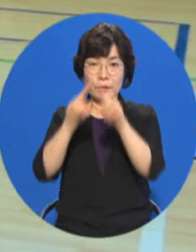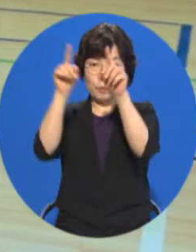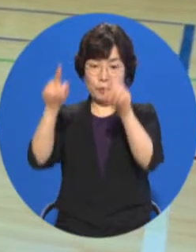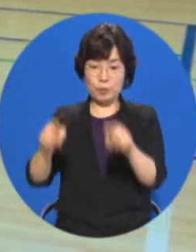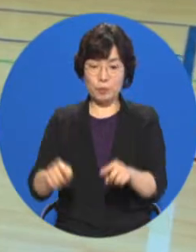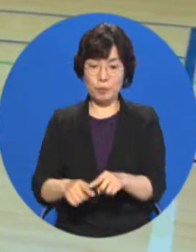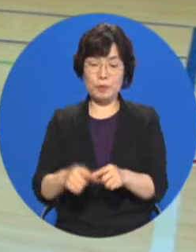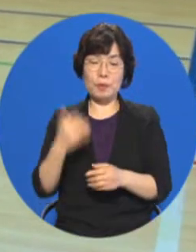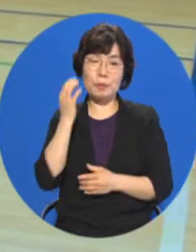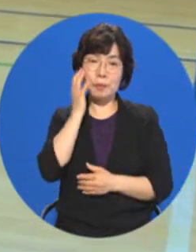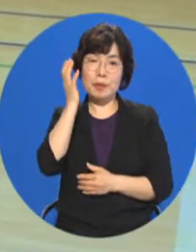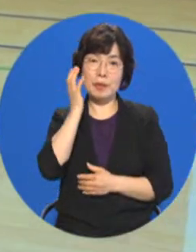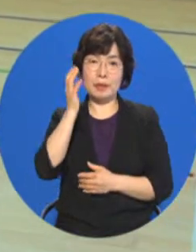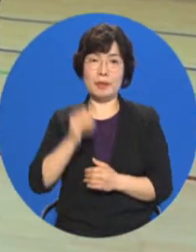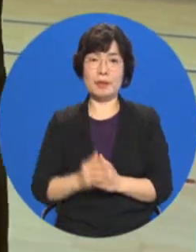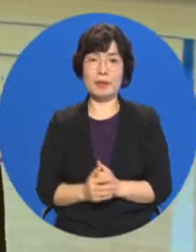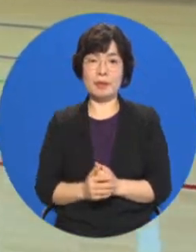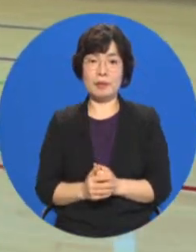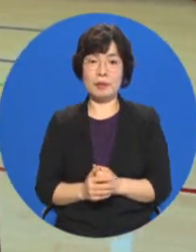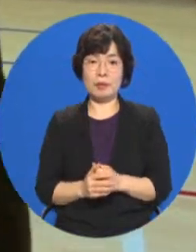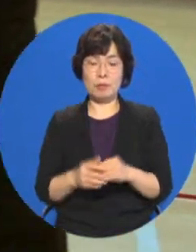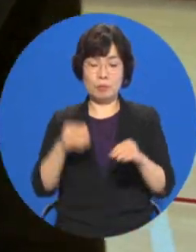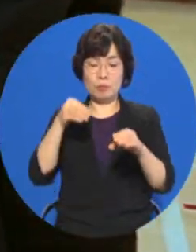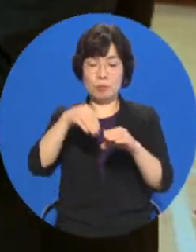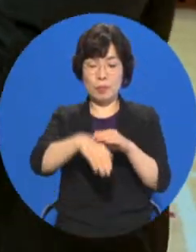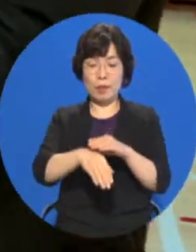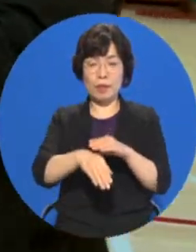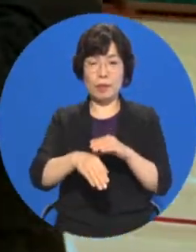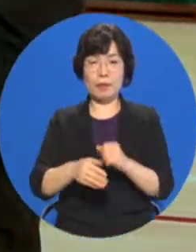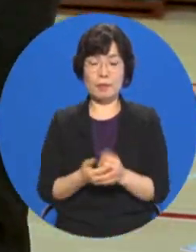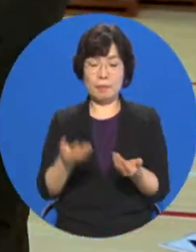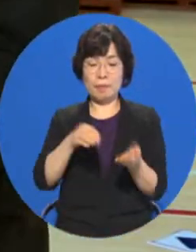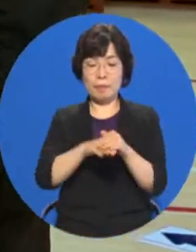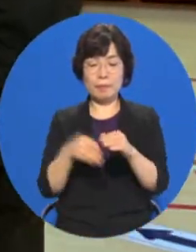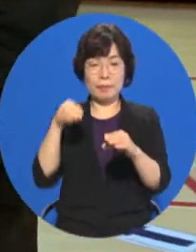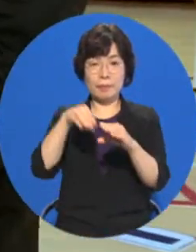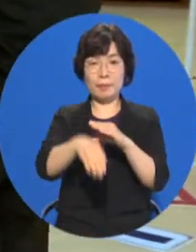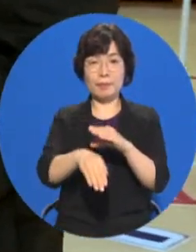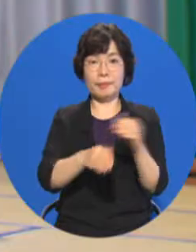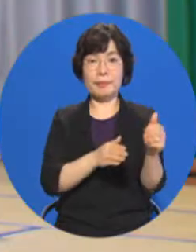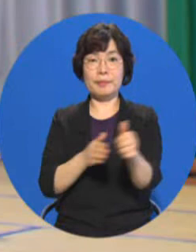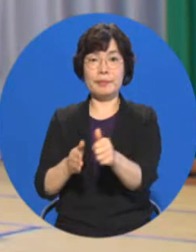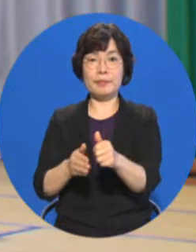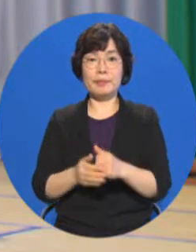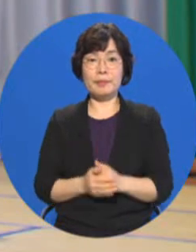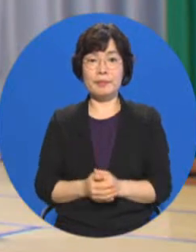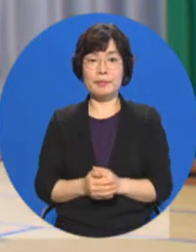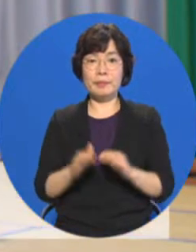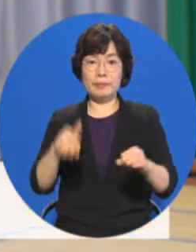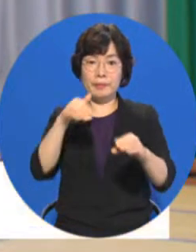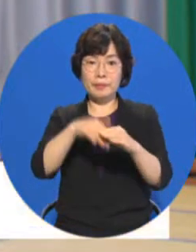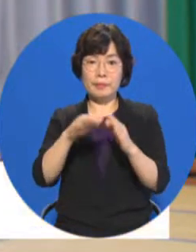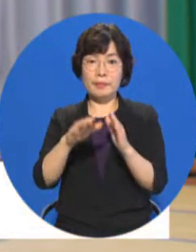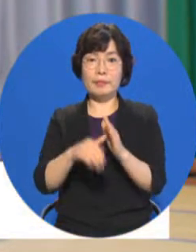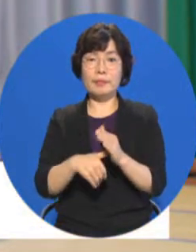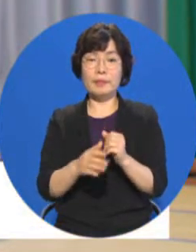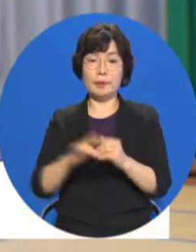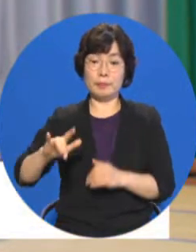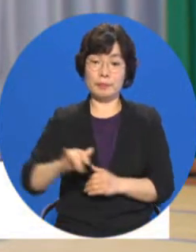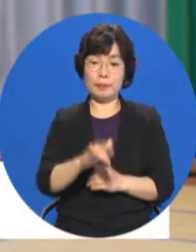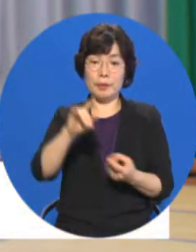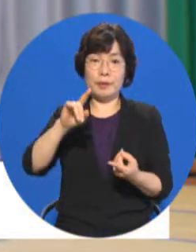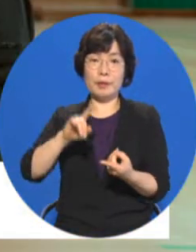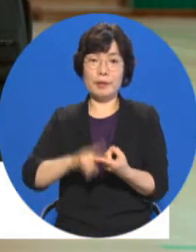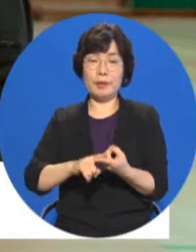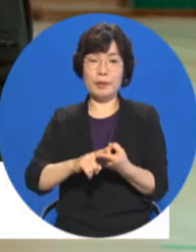넣으시면 되겠습니다 2 정도 동시에 2개 제 접어서 넣으셔야 겟습니다 어 이번 선거에선 특히 그 코로나 1